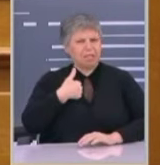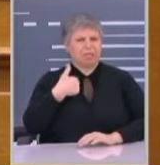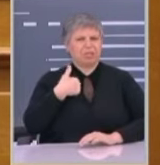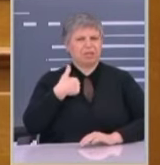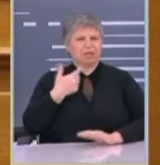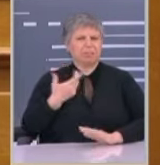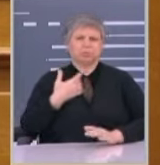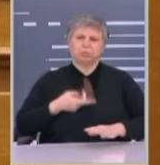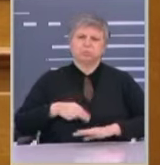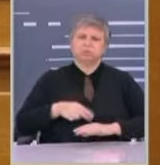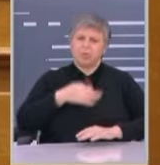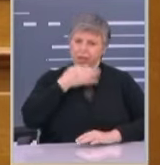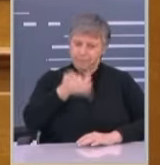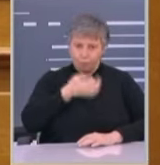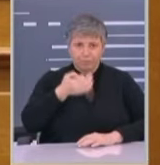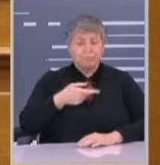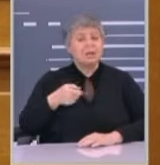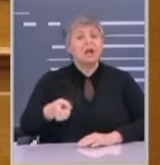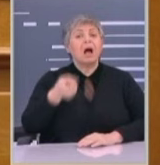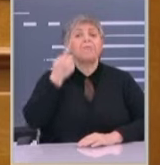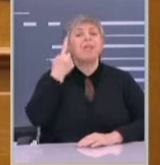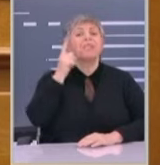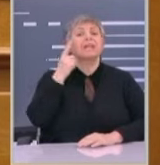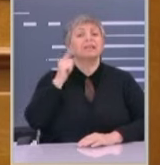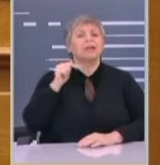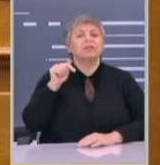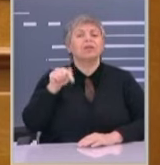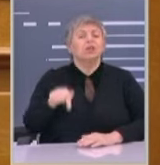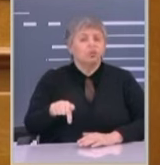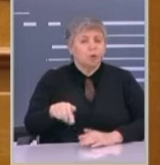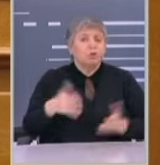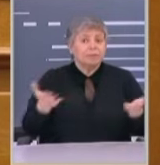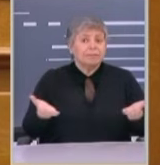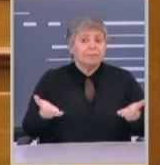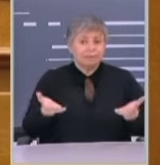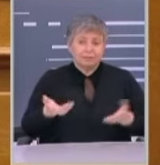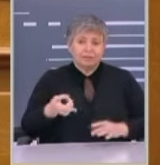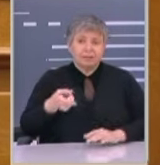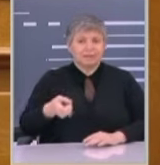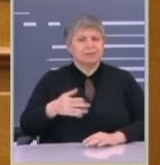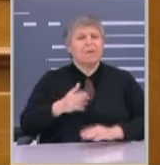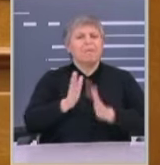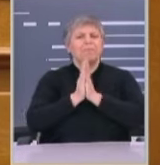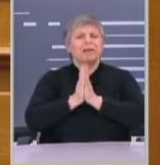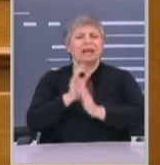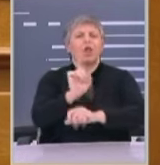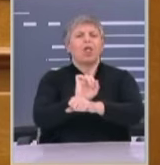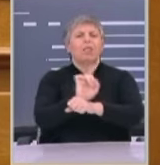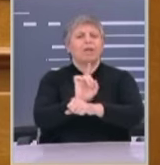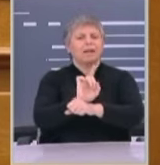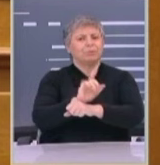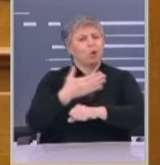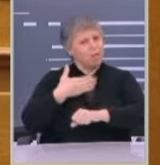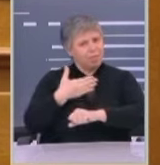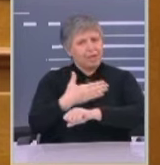ξέρουν. Άμα δεν το ξέρετε, είστε νομικά, αυτός είναι ο ισχυρισμός σας. Έχω ένα λεπτό κύριε Πρόεδρε. Ένα